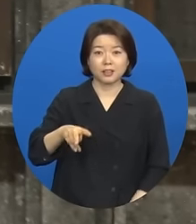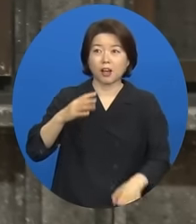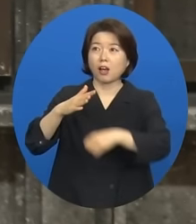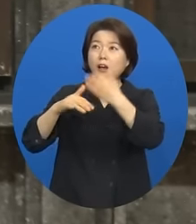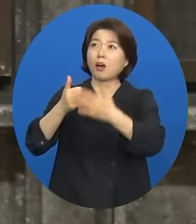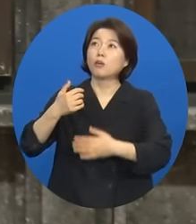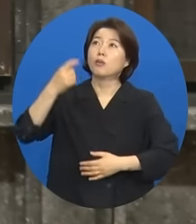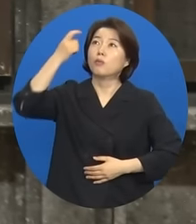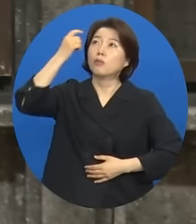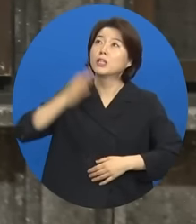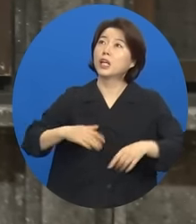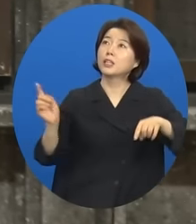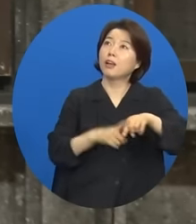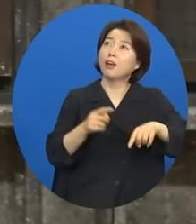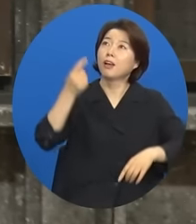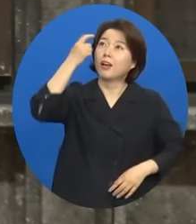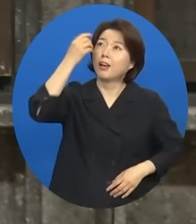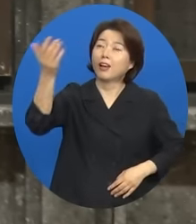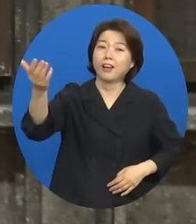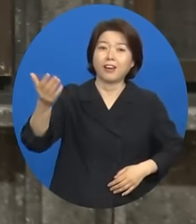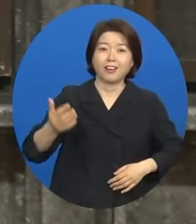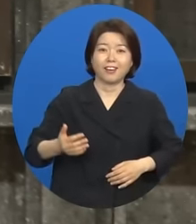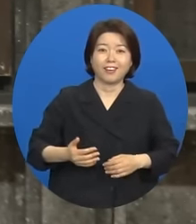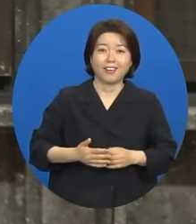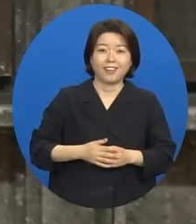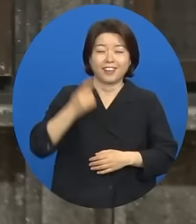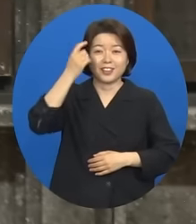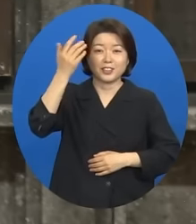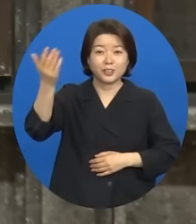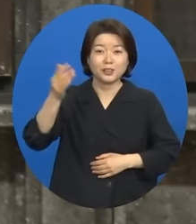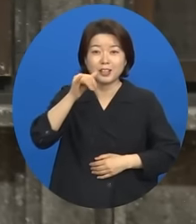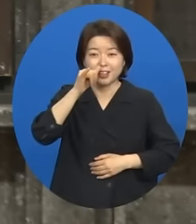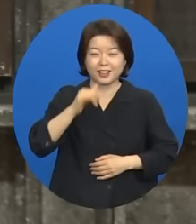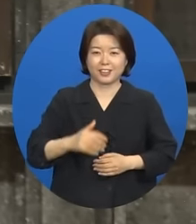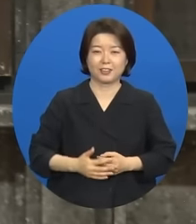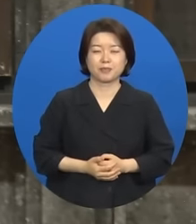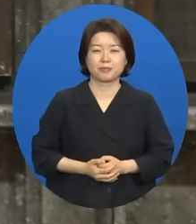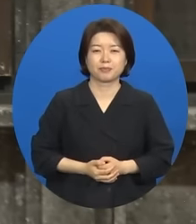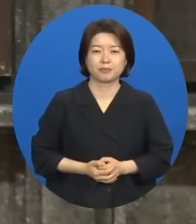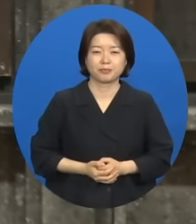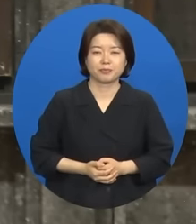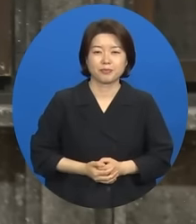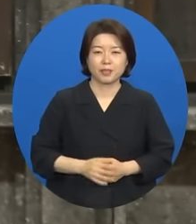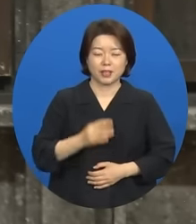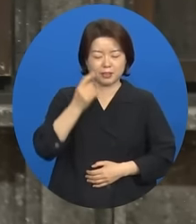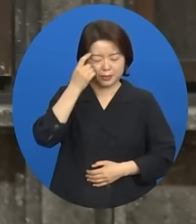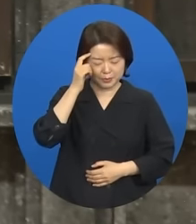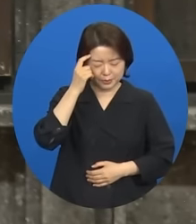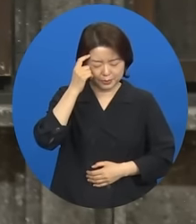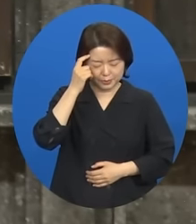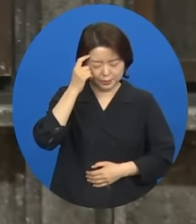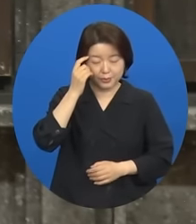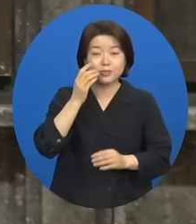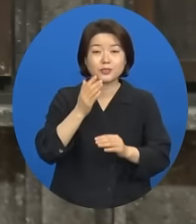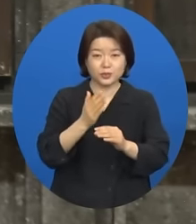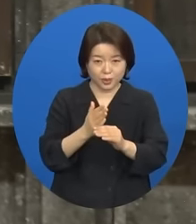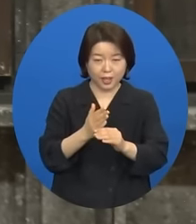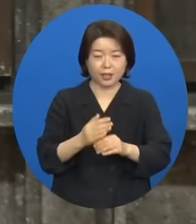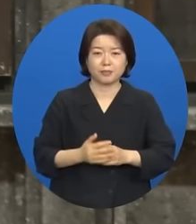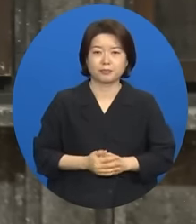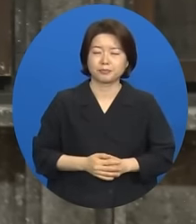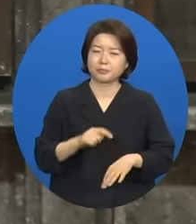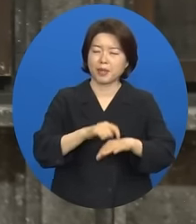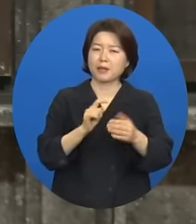왜 저를 치신 겁니까? 제가 이렇게 질문을 던지고 묵상을 하던 중에 이런